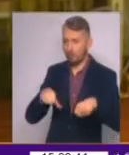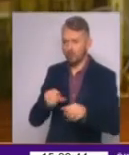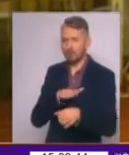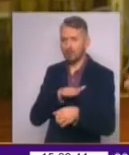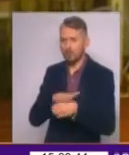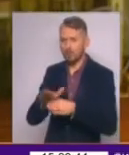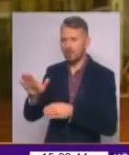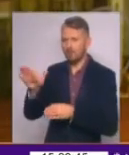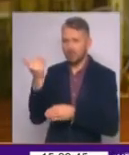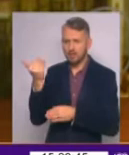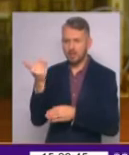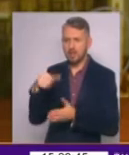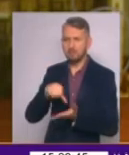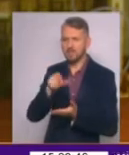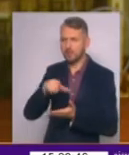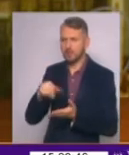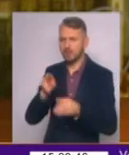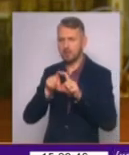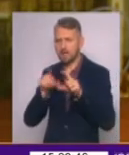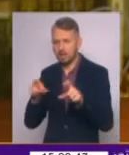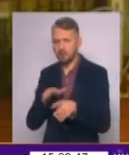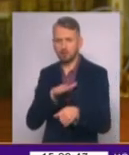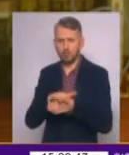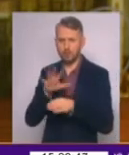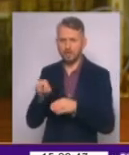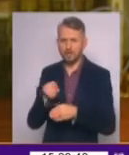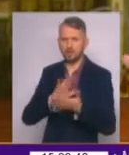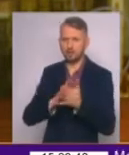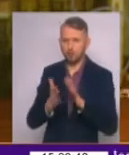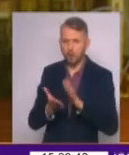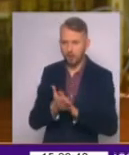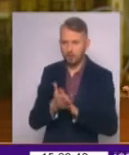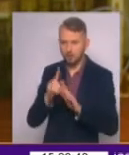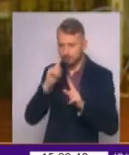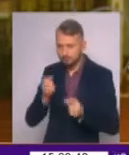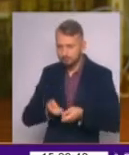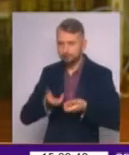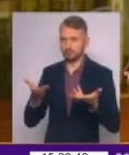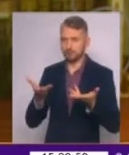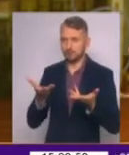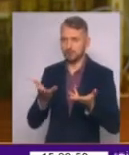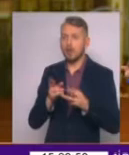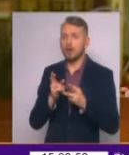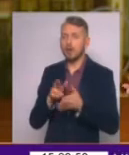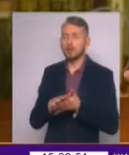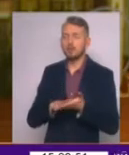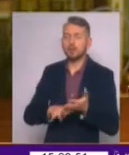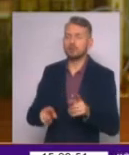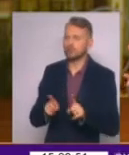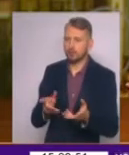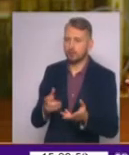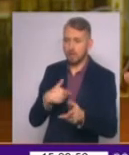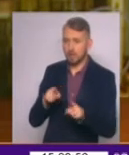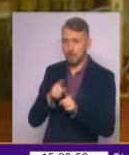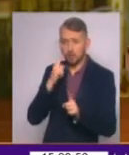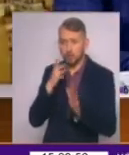викликали представників департаменту, і повністю вся ситуація виплила назовні. Яким чином будете діяти далі? Я так розумію, що